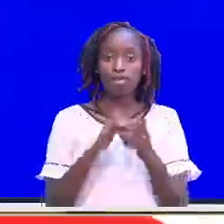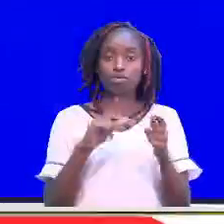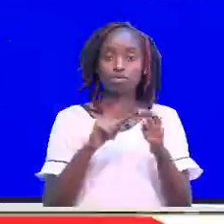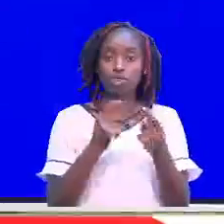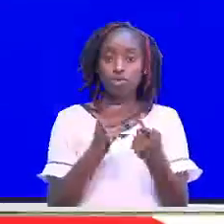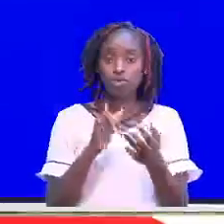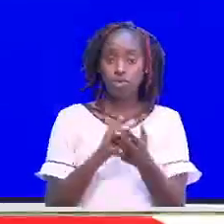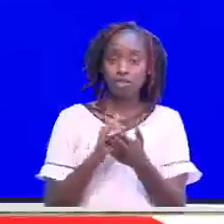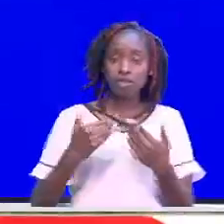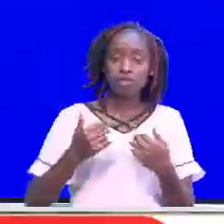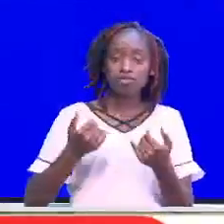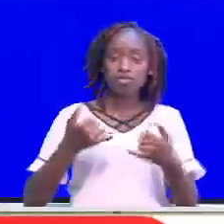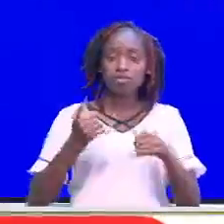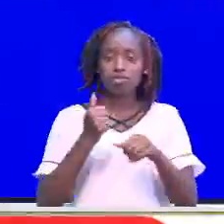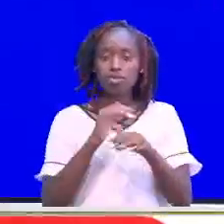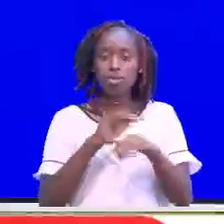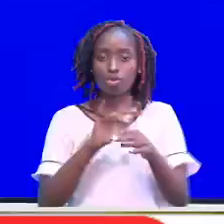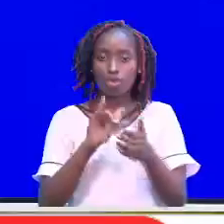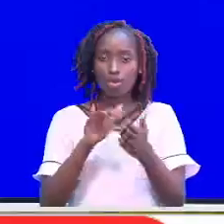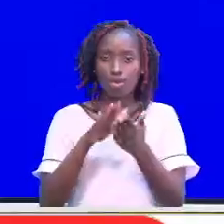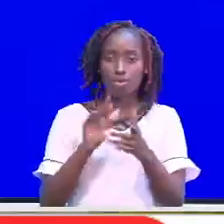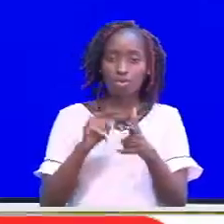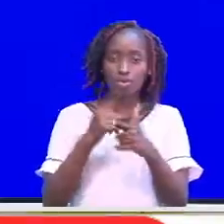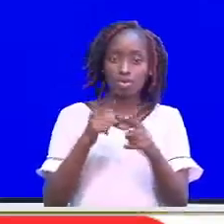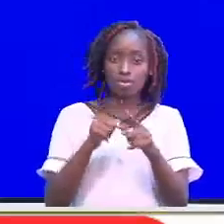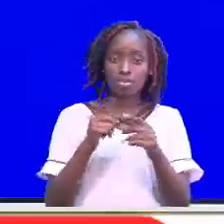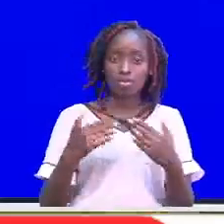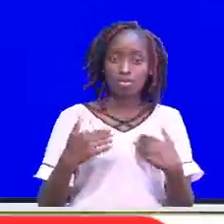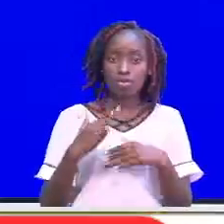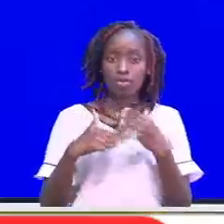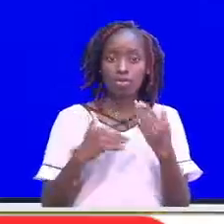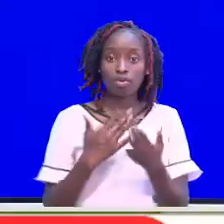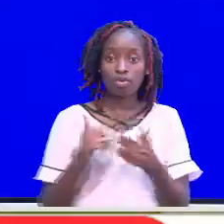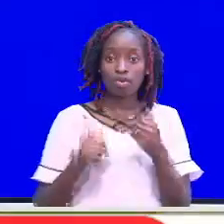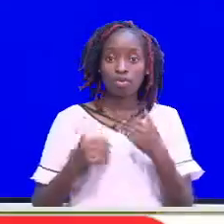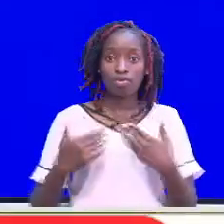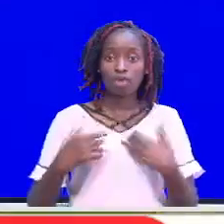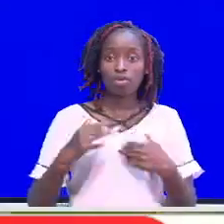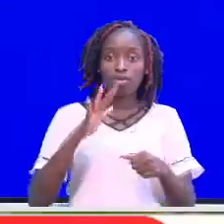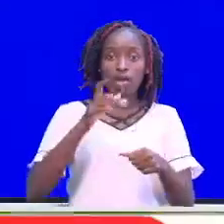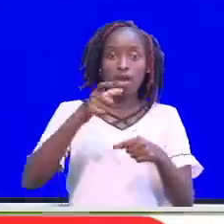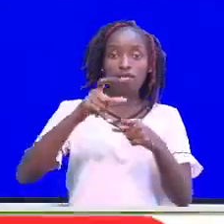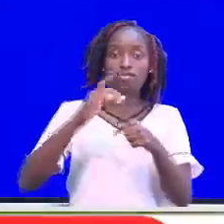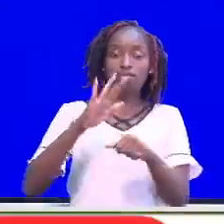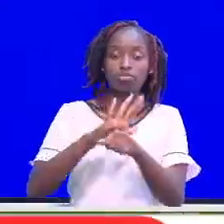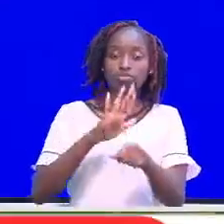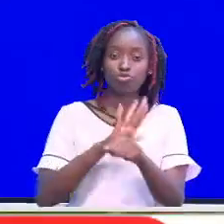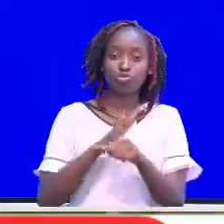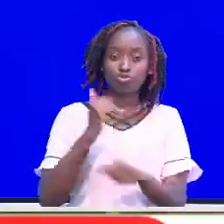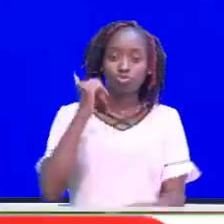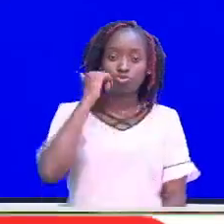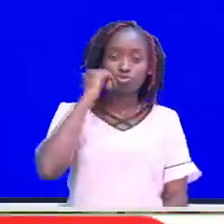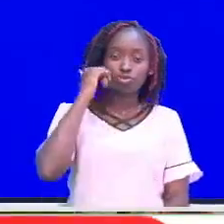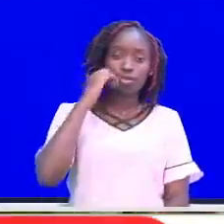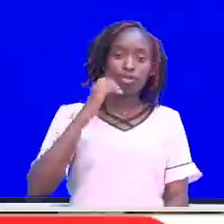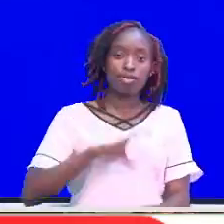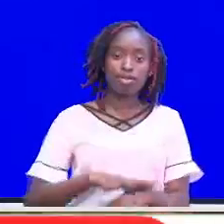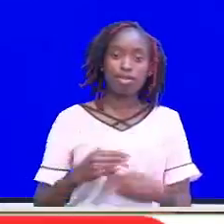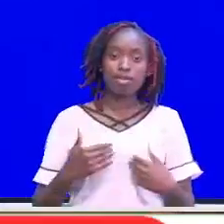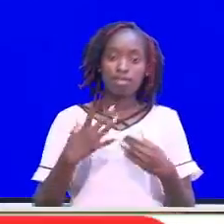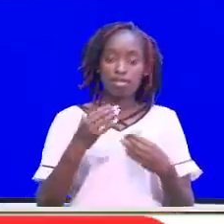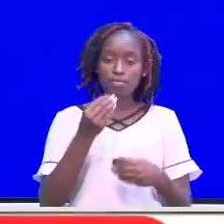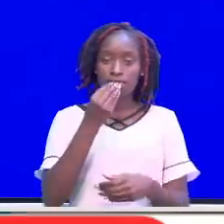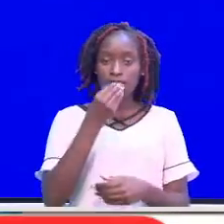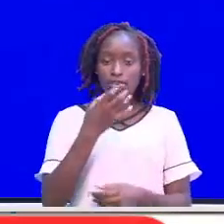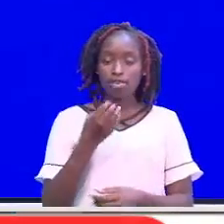Hali sawa na hiyo ikiathiri upande wa vyakula na lishe, kwani kuna ongezeko la magonjwa mengi baada ya kizazi kikukosa kula vyakula vya